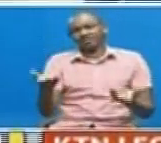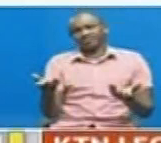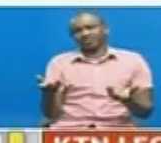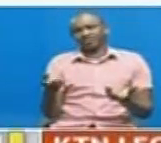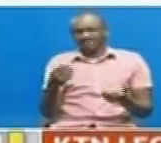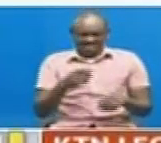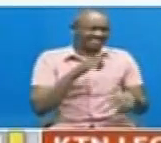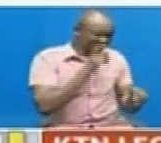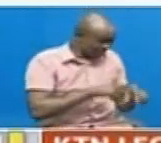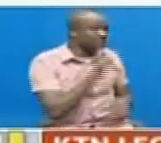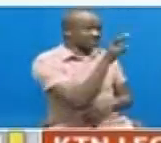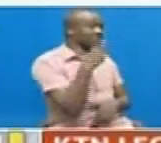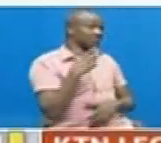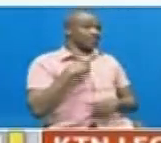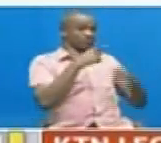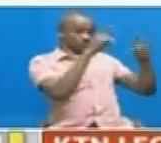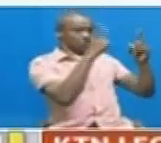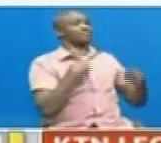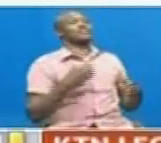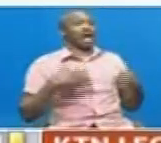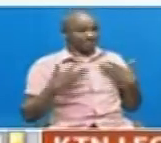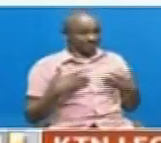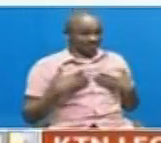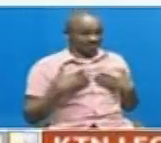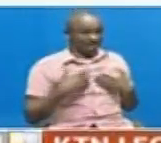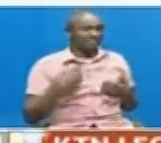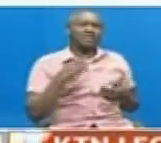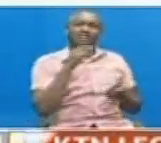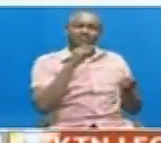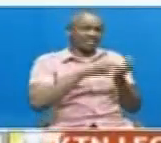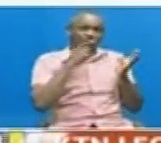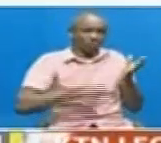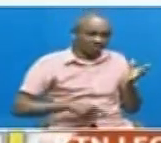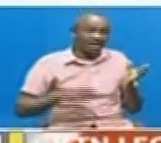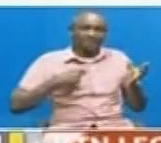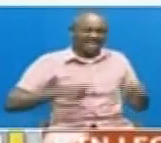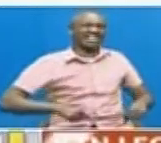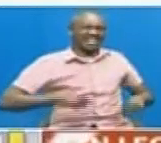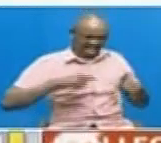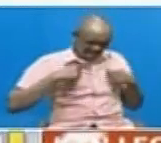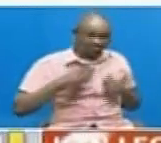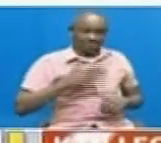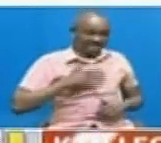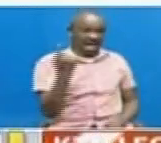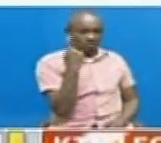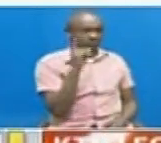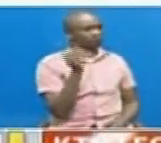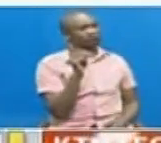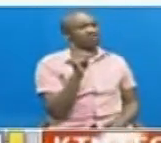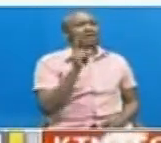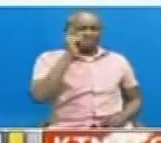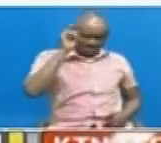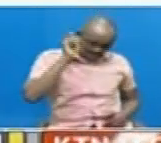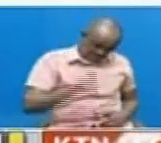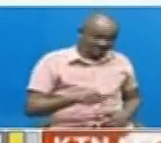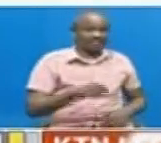vile nafurahia. Naam. Kwa sababu huwa inanijulisha kwamba naam. Maisha yangu haya si yangu peke yangu. Aha.